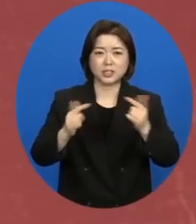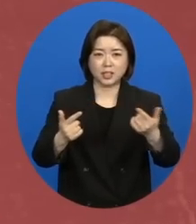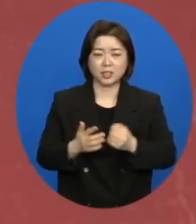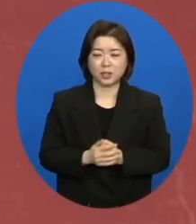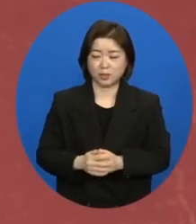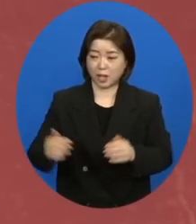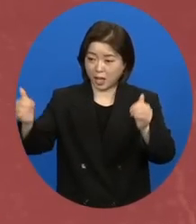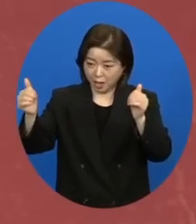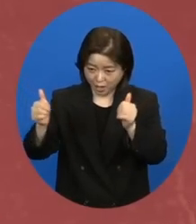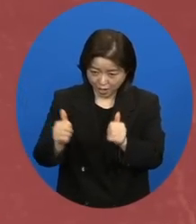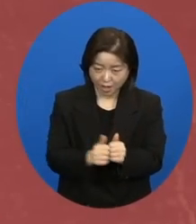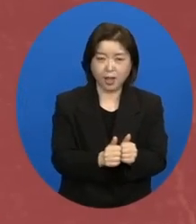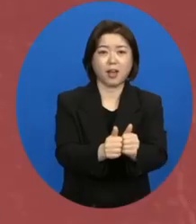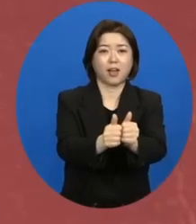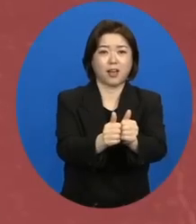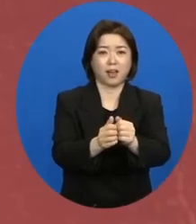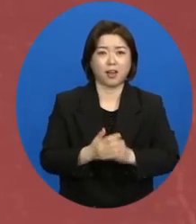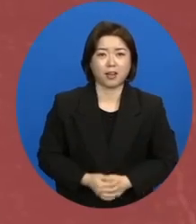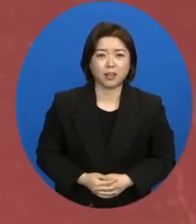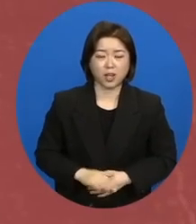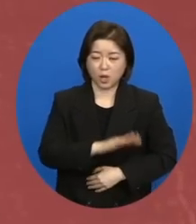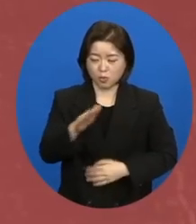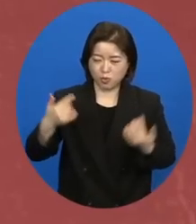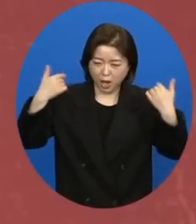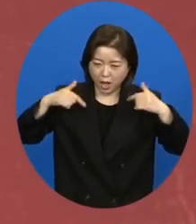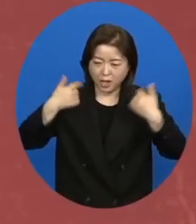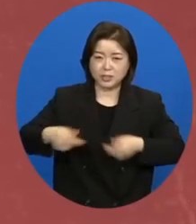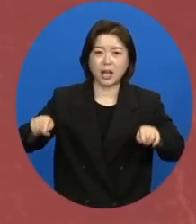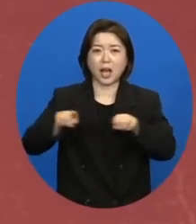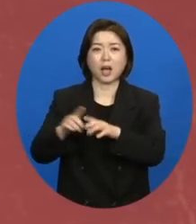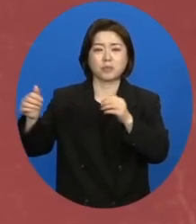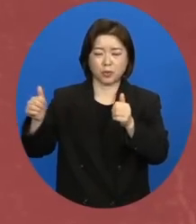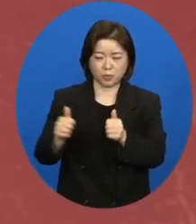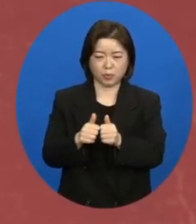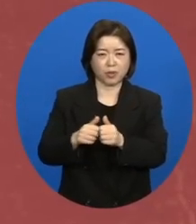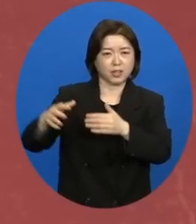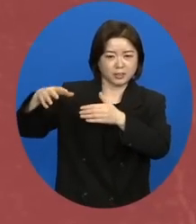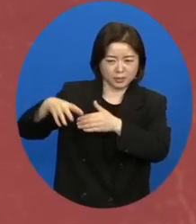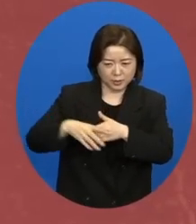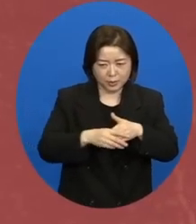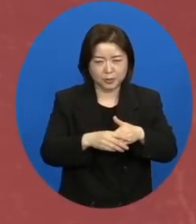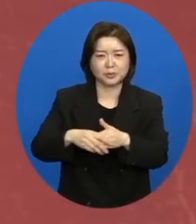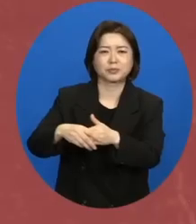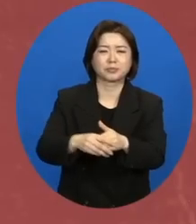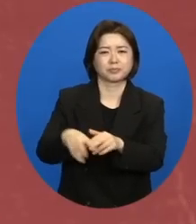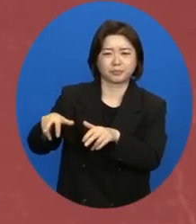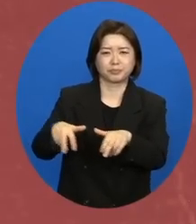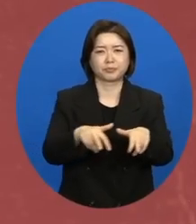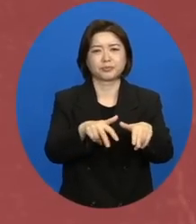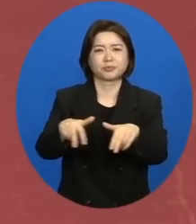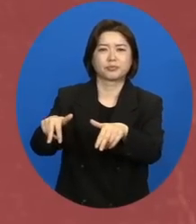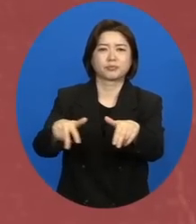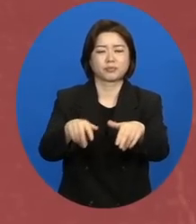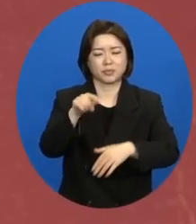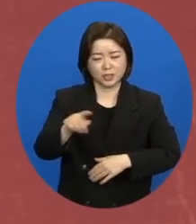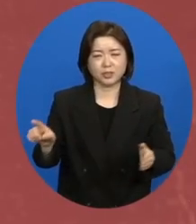함께 가야 되는데 하나님이 우리와 항상 함께 계실 때 손을 잡고 같이 가야지 신앙이에요.